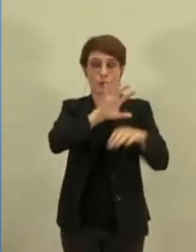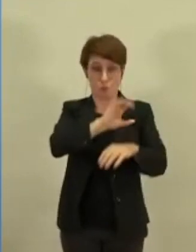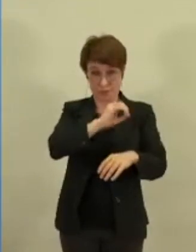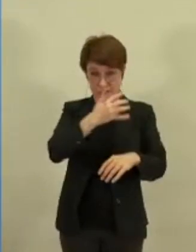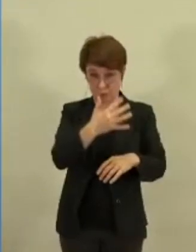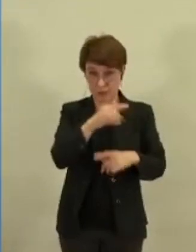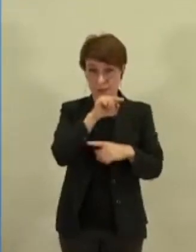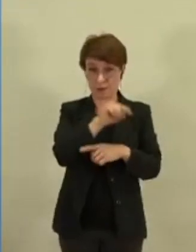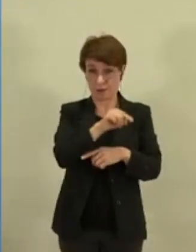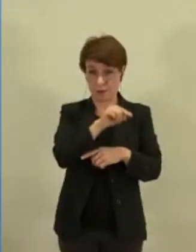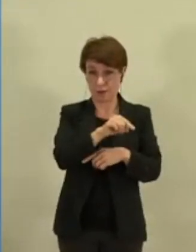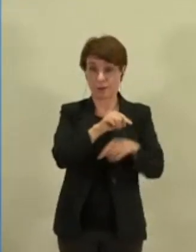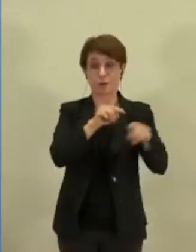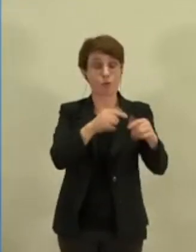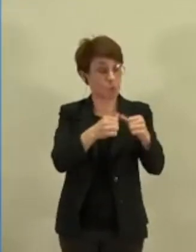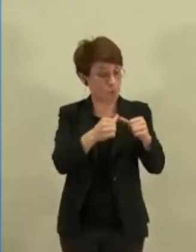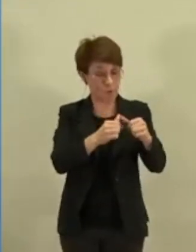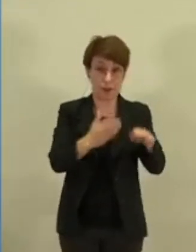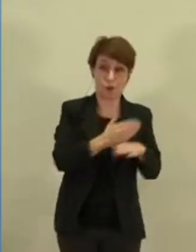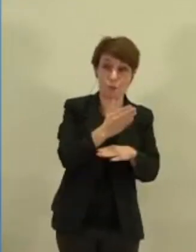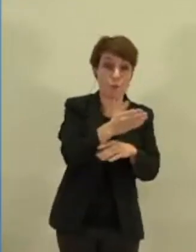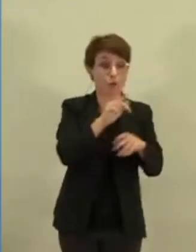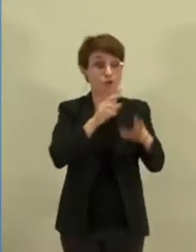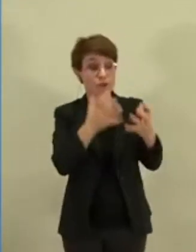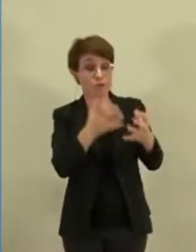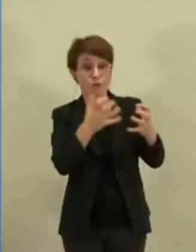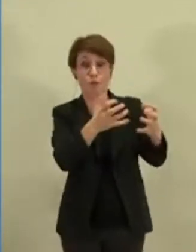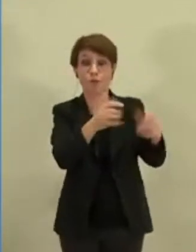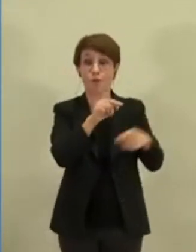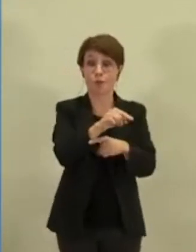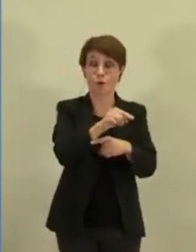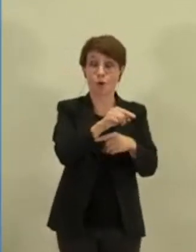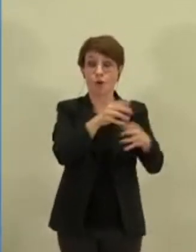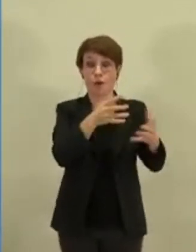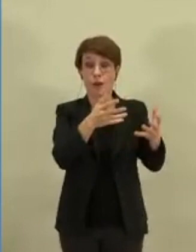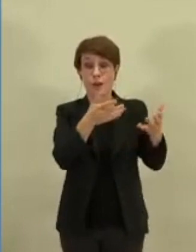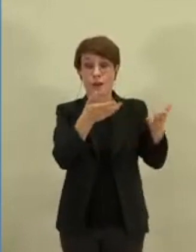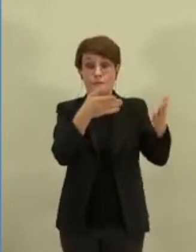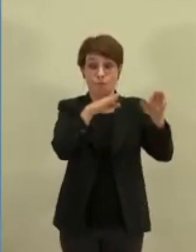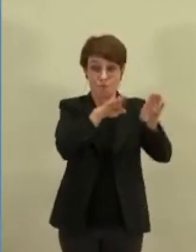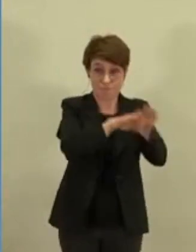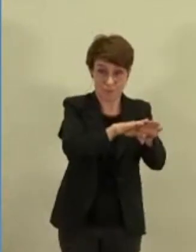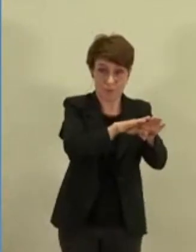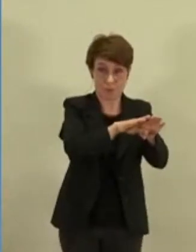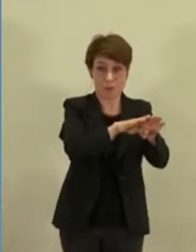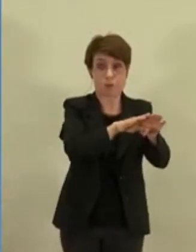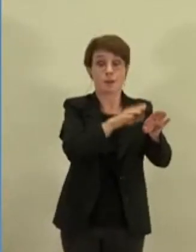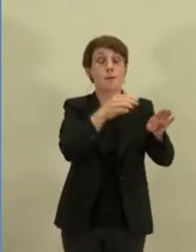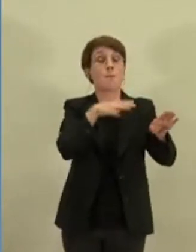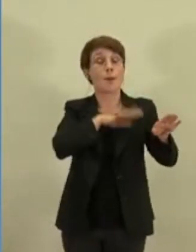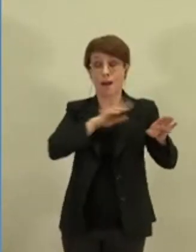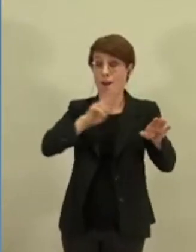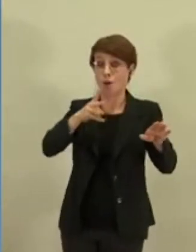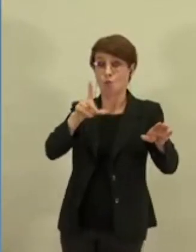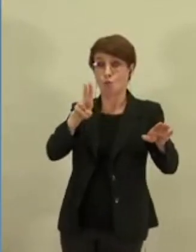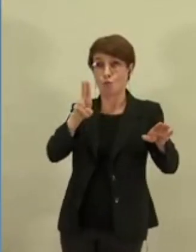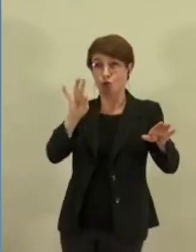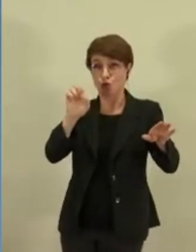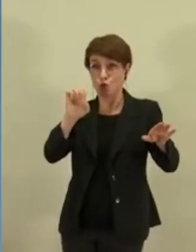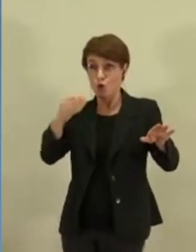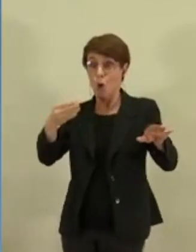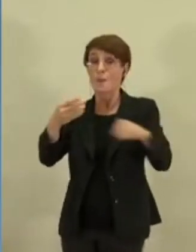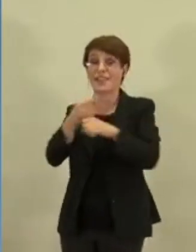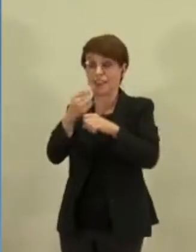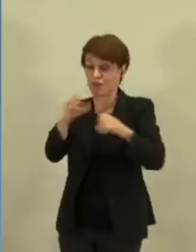le cycle du nucléaire, c'est-à-dire de réduire considérablement les déchets produits en réutilisant le plutonium, et d'offrir